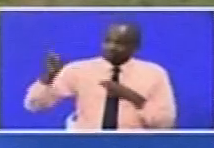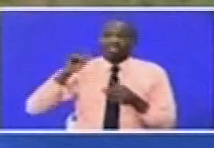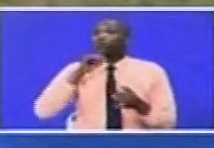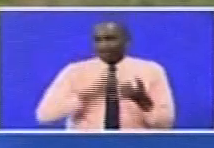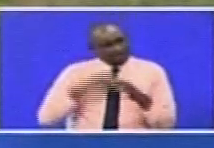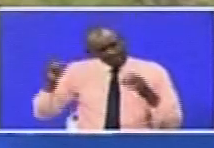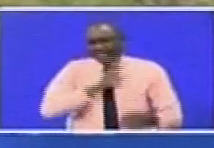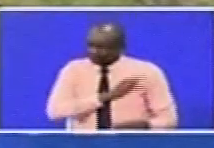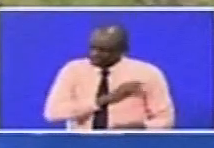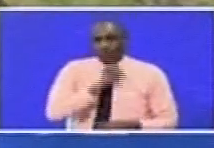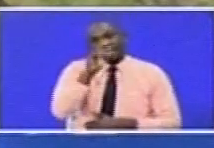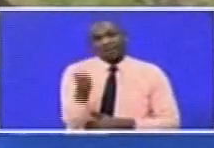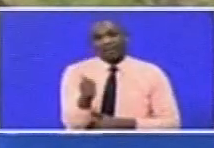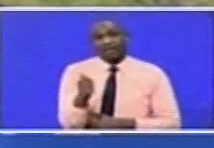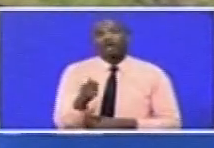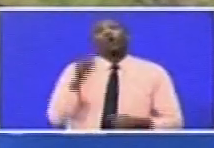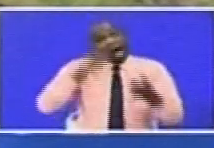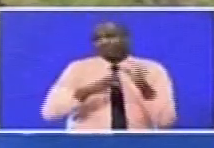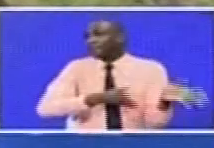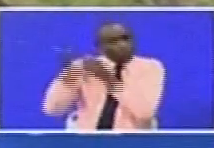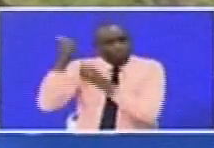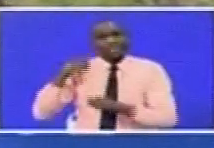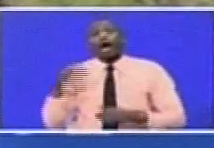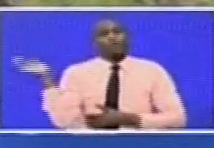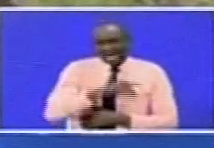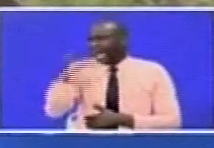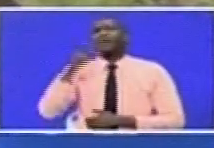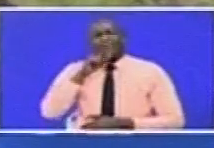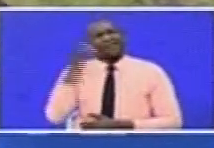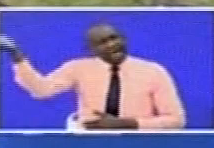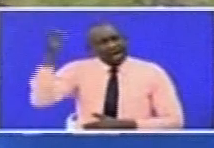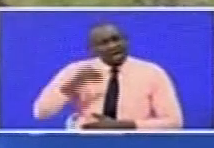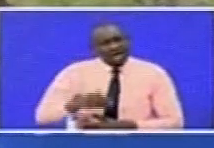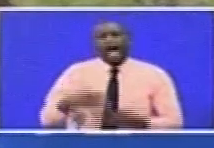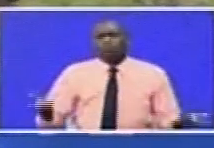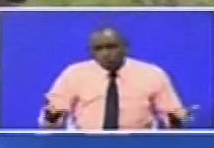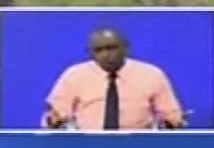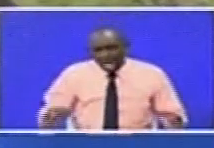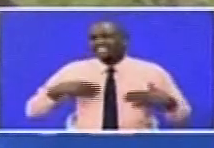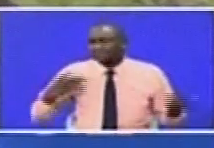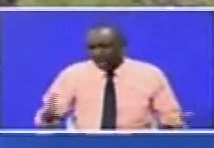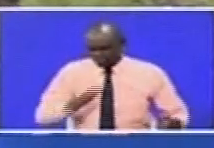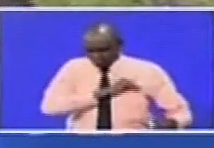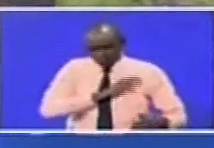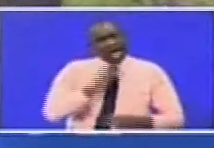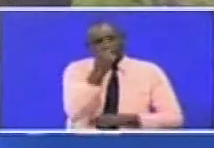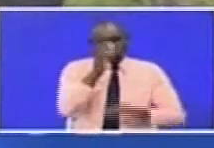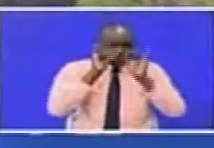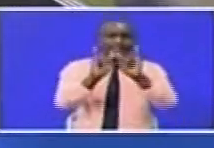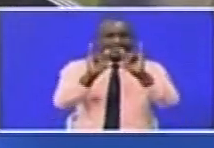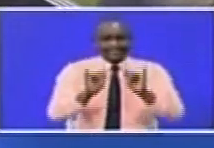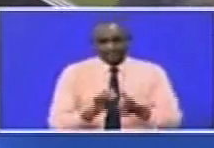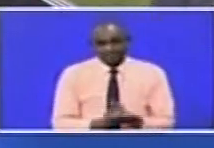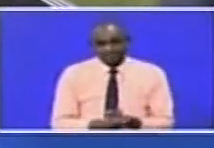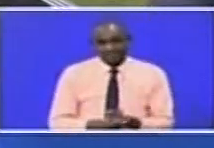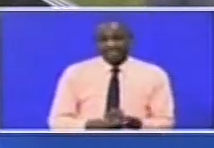ni kuvumiliana. Sasa kama alimtoroka kitambo akarudi kwa wanaume wengine, huyu mzee avumilie tu akae peke yake. Hata kwa